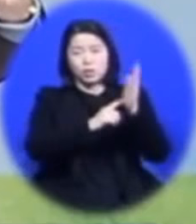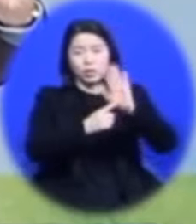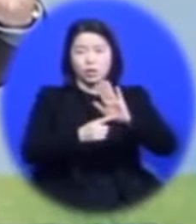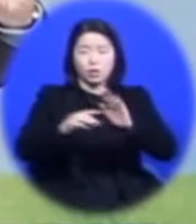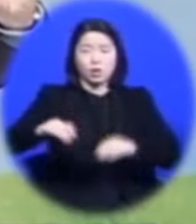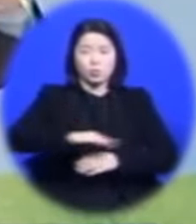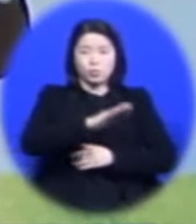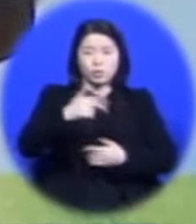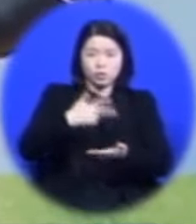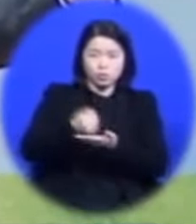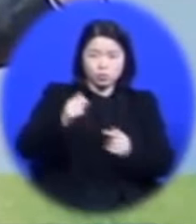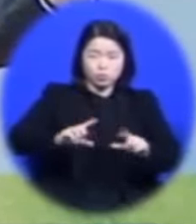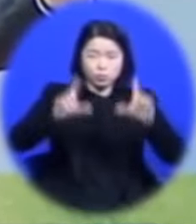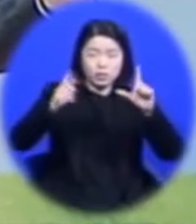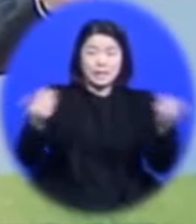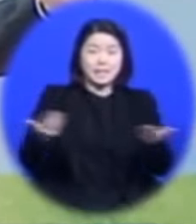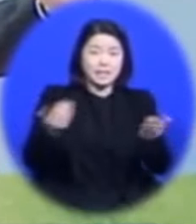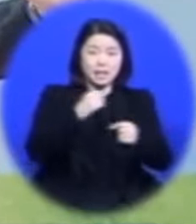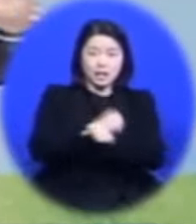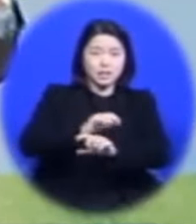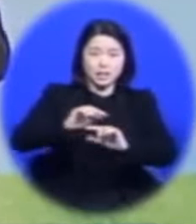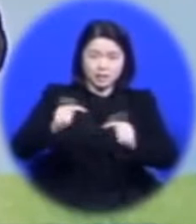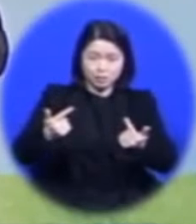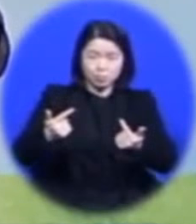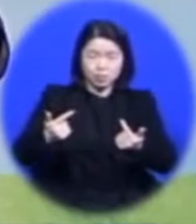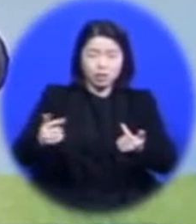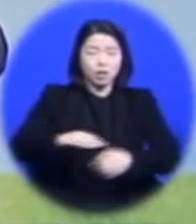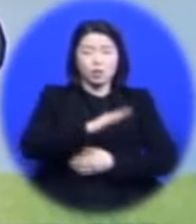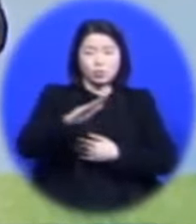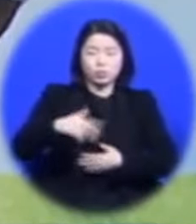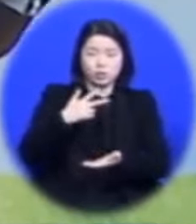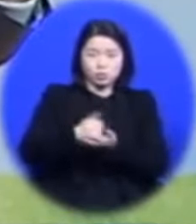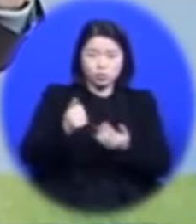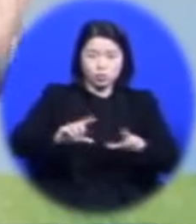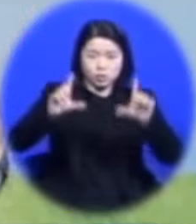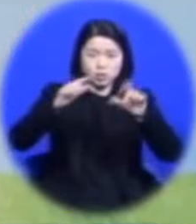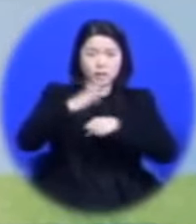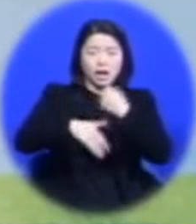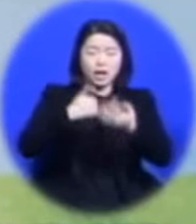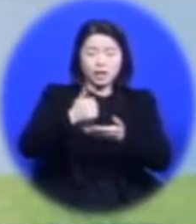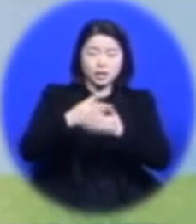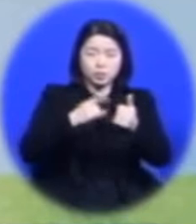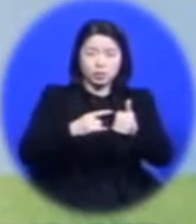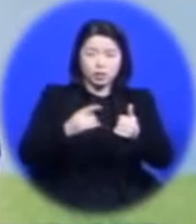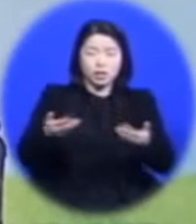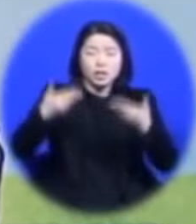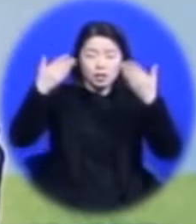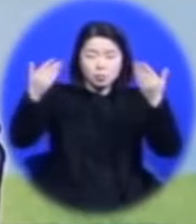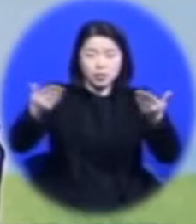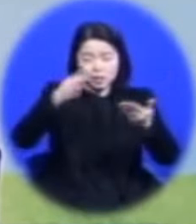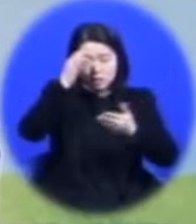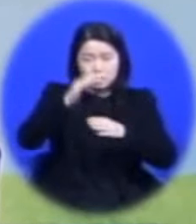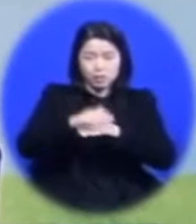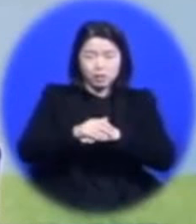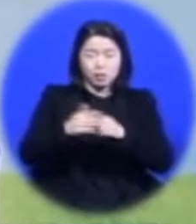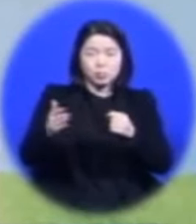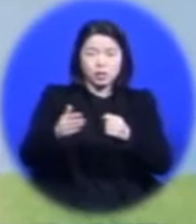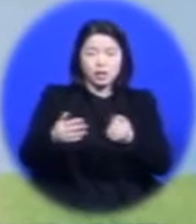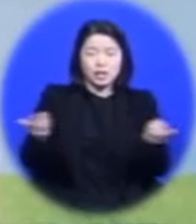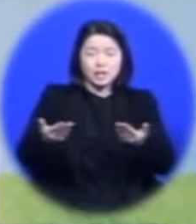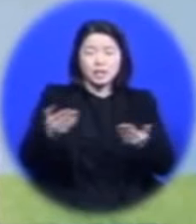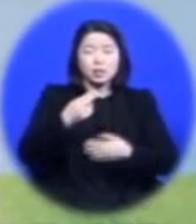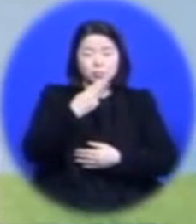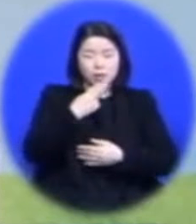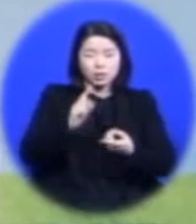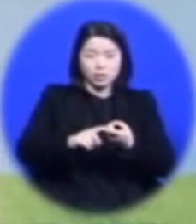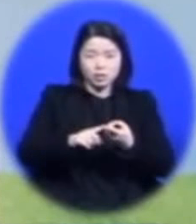주일에 영업 안 합니다 우리는 주일이면 하나님께 예배드리기 때문에 영업 안 합니다라고 말하는 것은 대단한